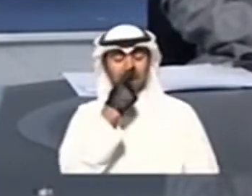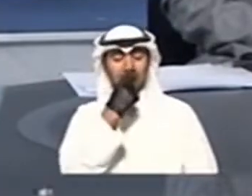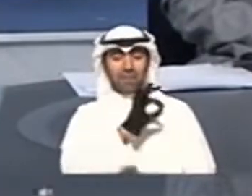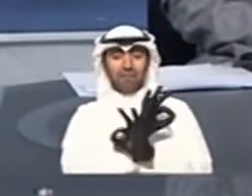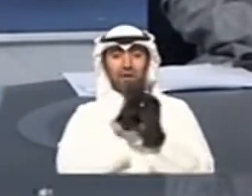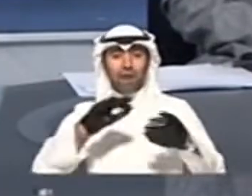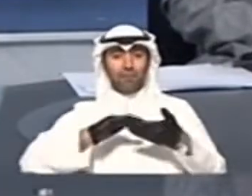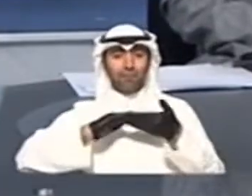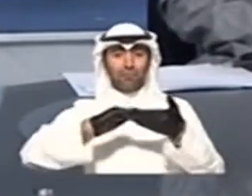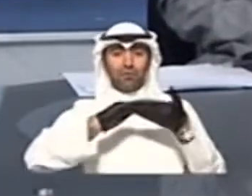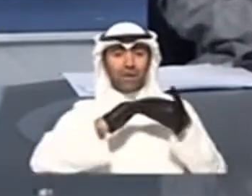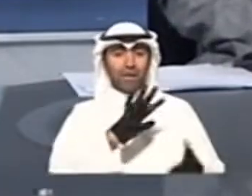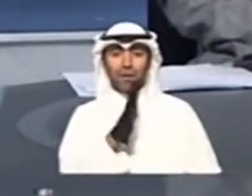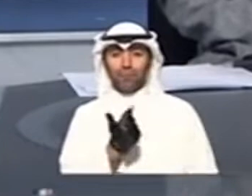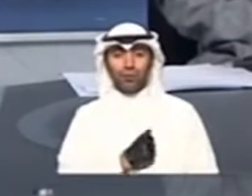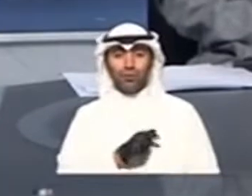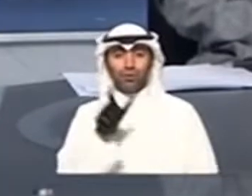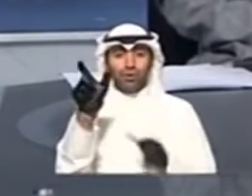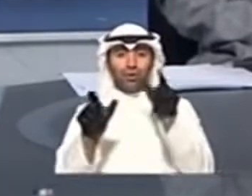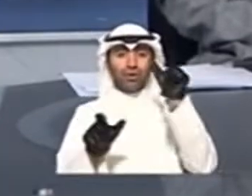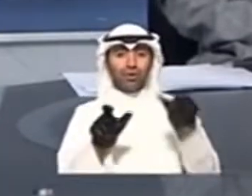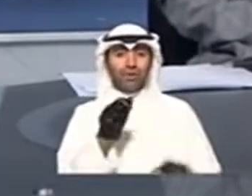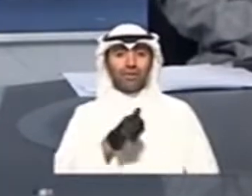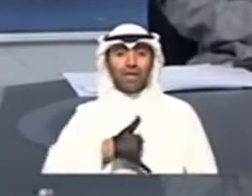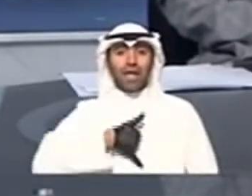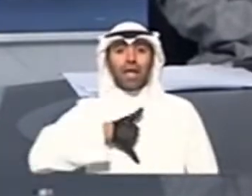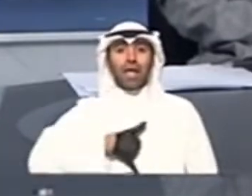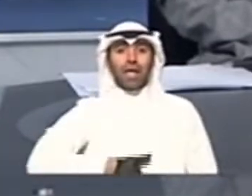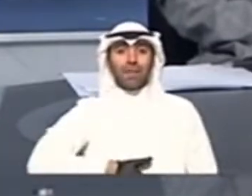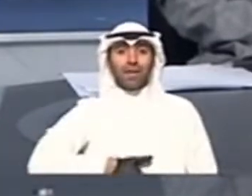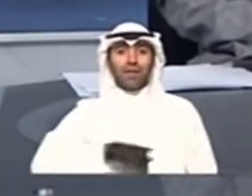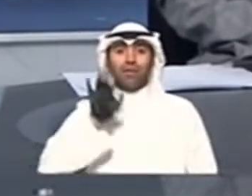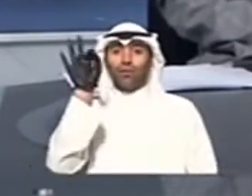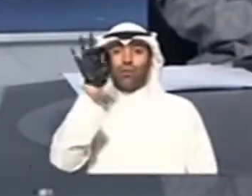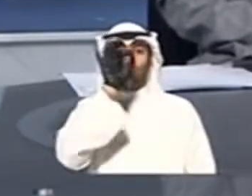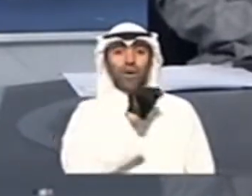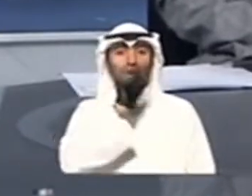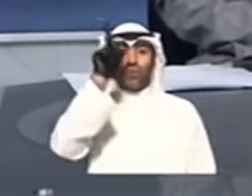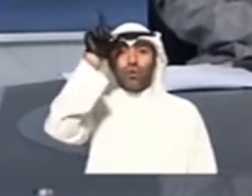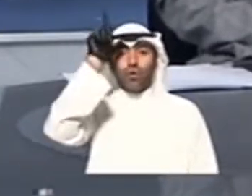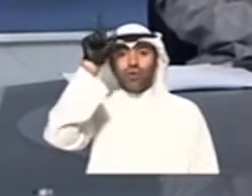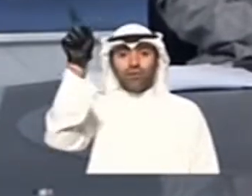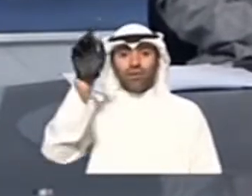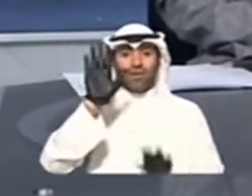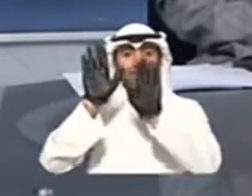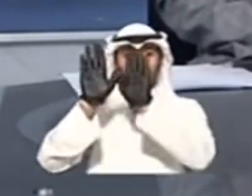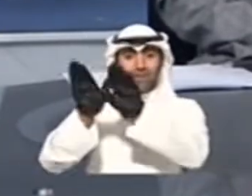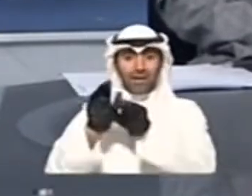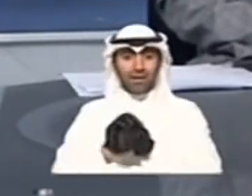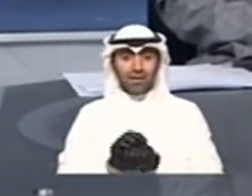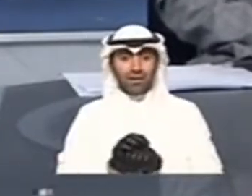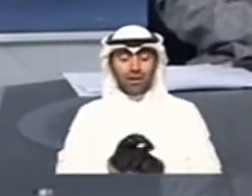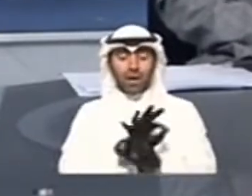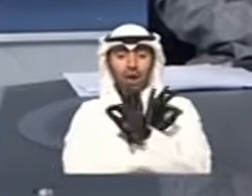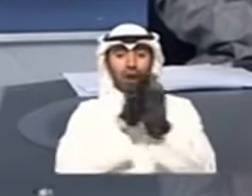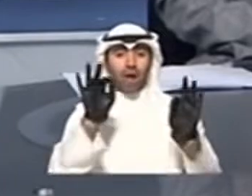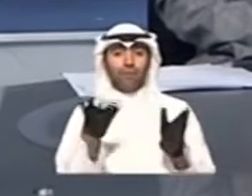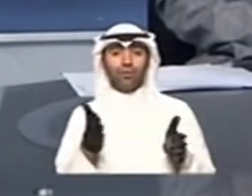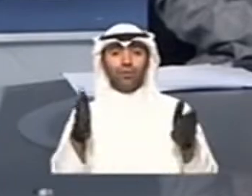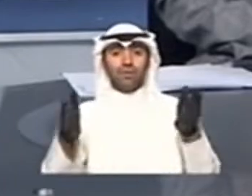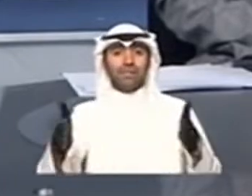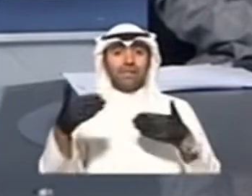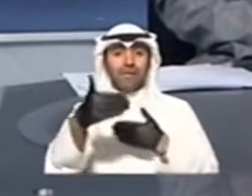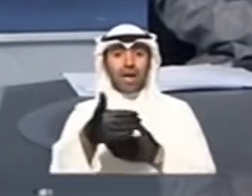اليمنيين المتواجدين بالأردن. نعم رضا، حيث نظمت الأمانة العامة للأوقاف حملة مساعدات تشمل سلات غذائية إلى أكثر